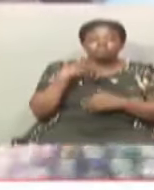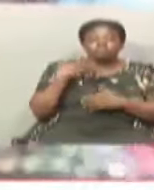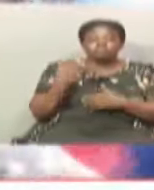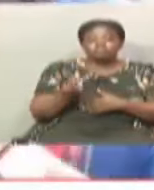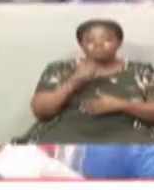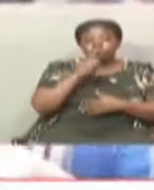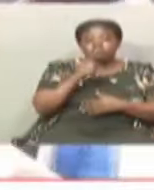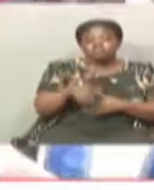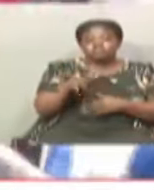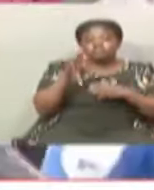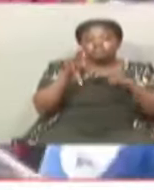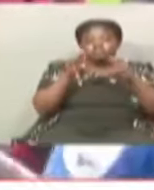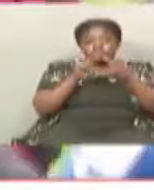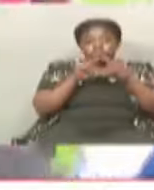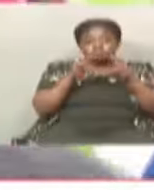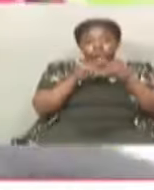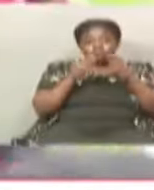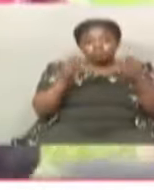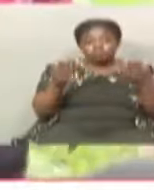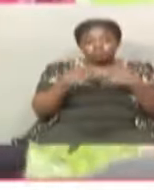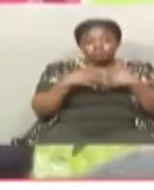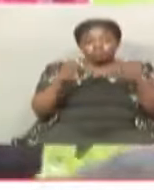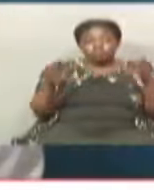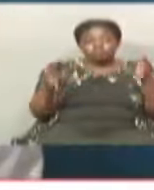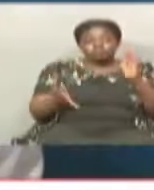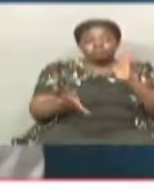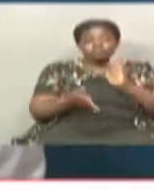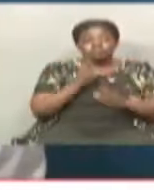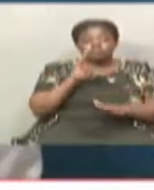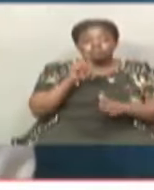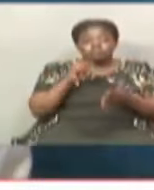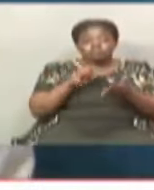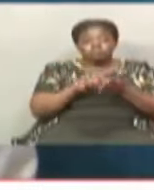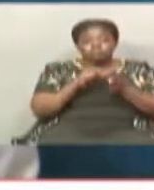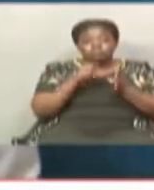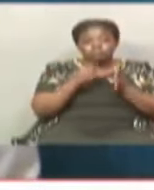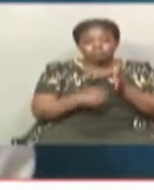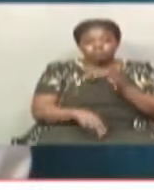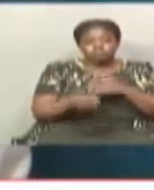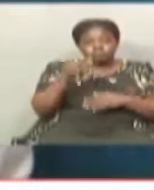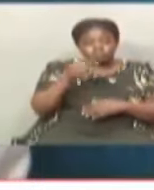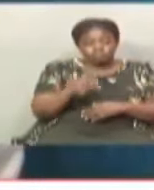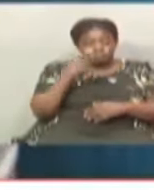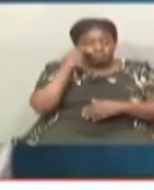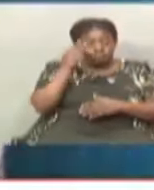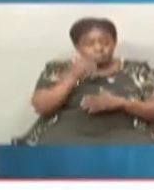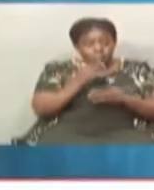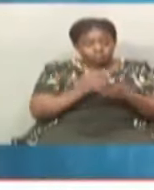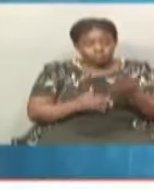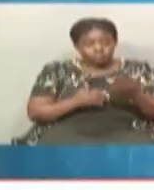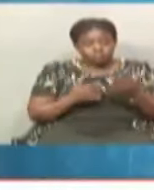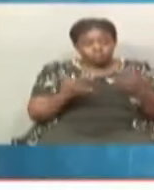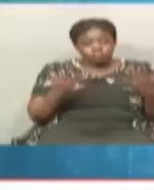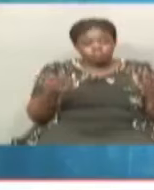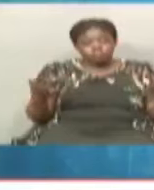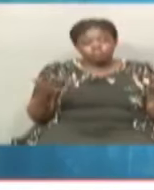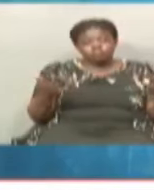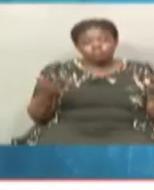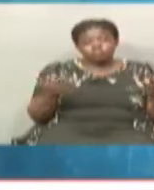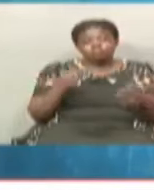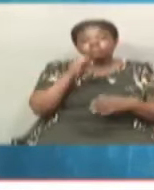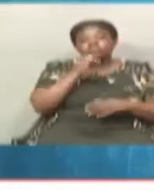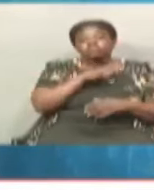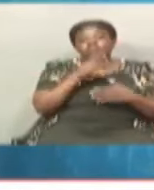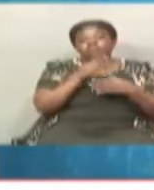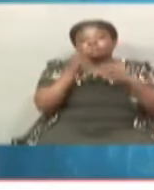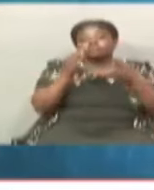alagidde n'ennyumba y'omugenzi eggulewo mangu. Kitegeeza wanga tutusanze ekitundu nga tusanze ebiriko okwemulugunya buli